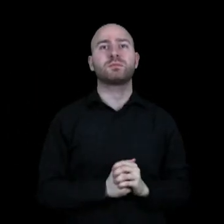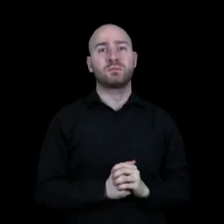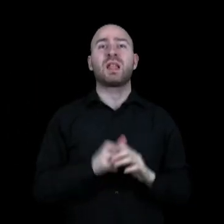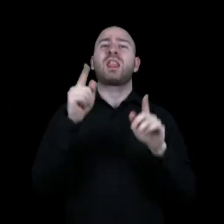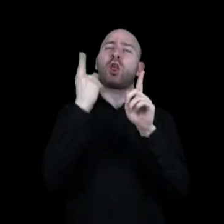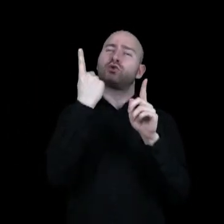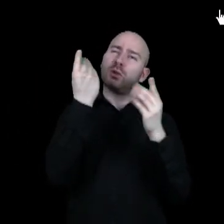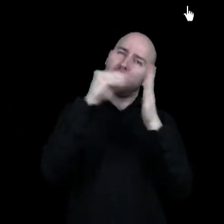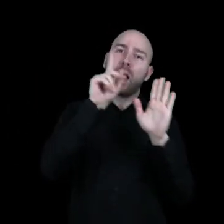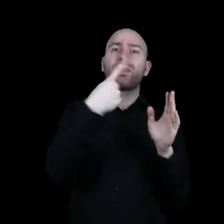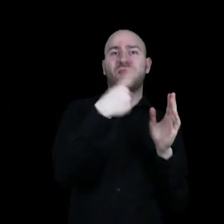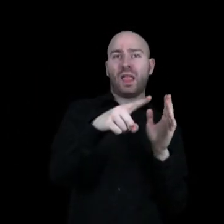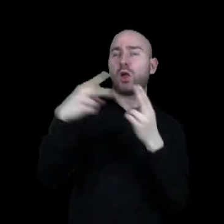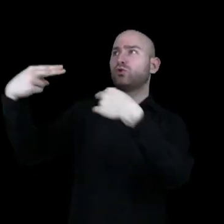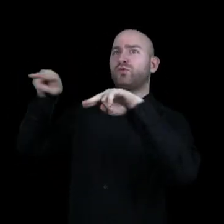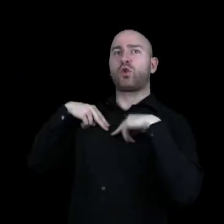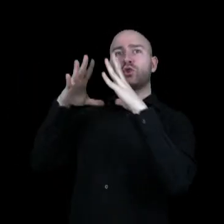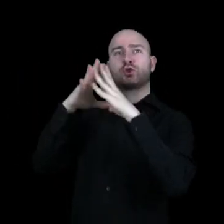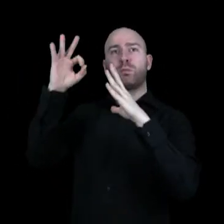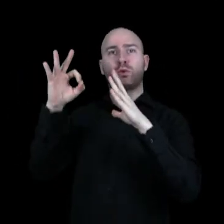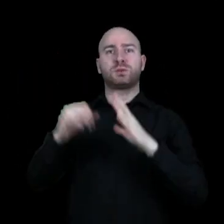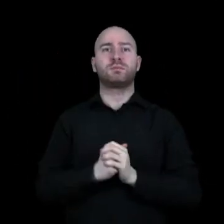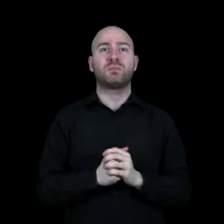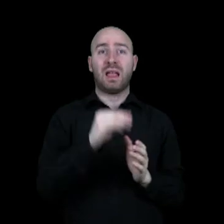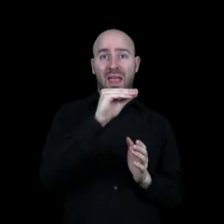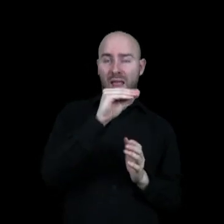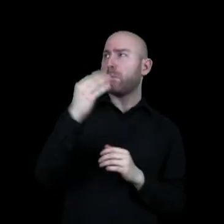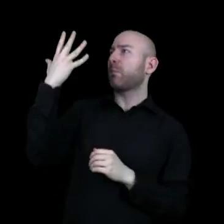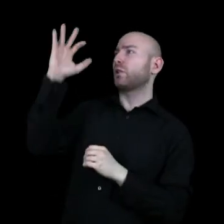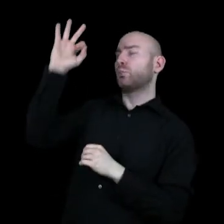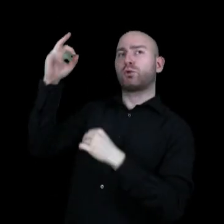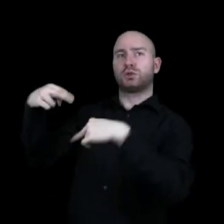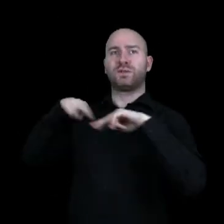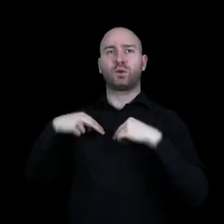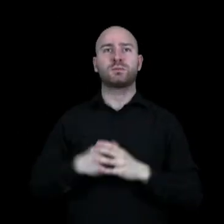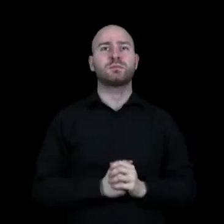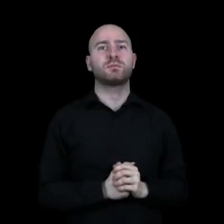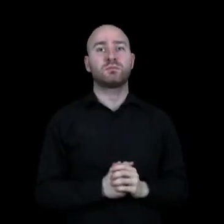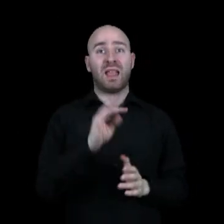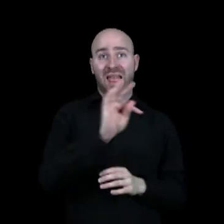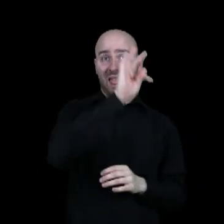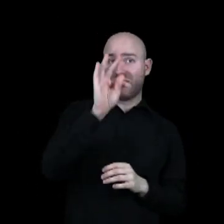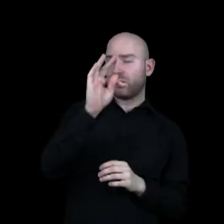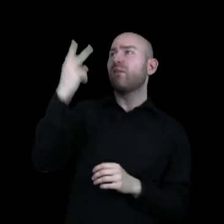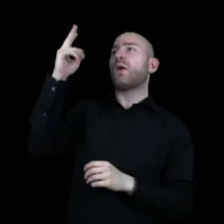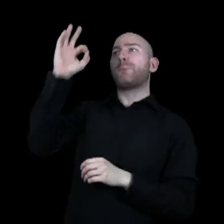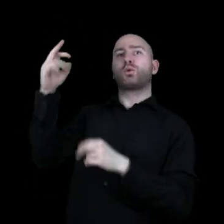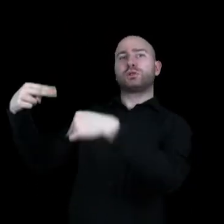16%. Jeszcze parę. D to 10%, E – 5%, a F to